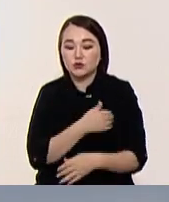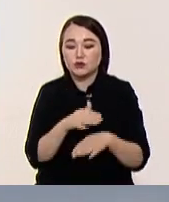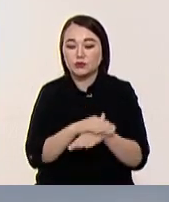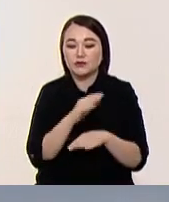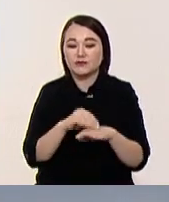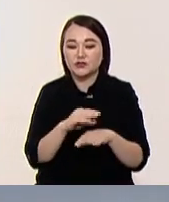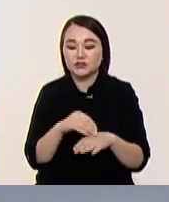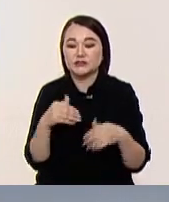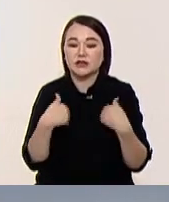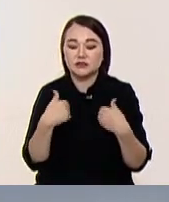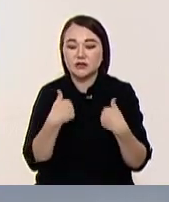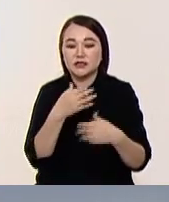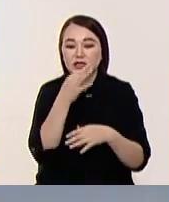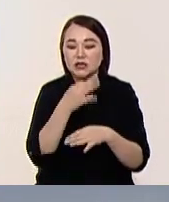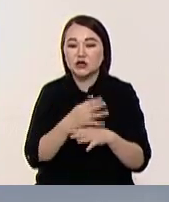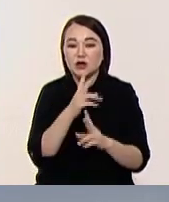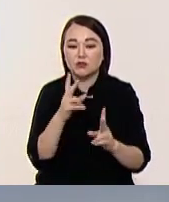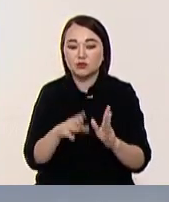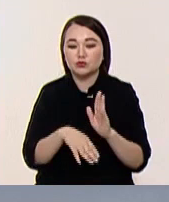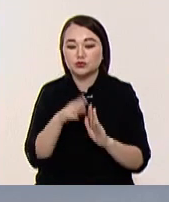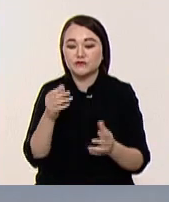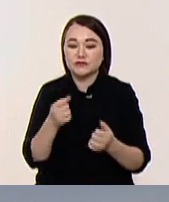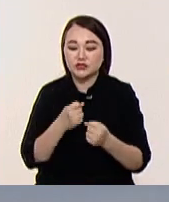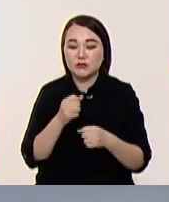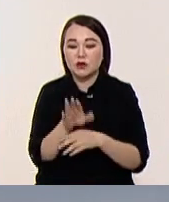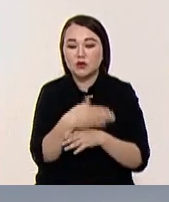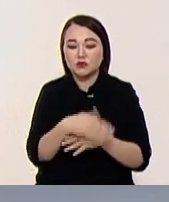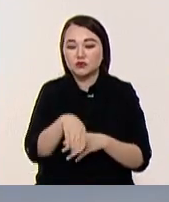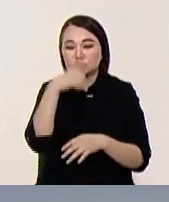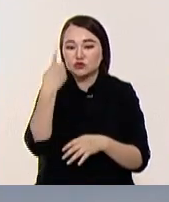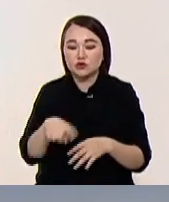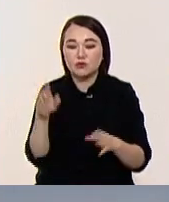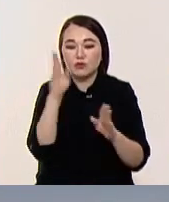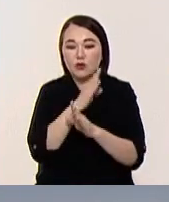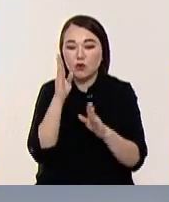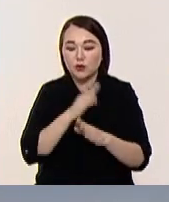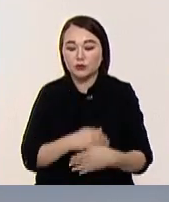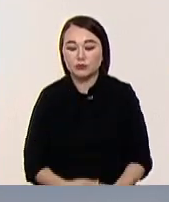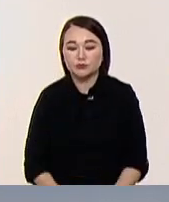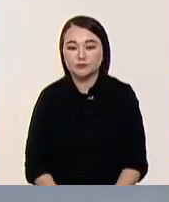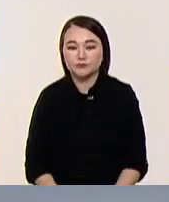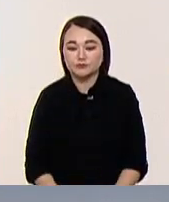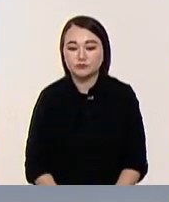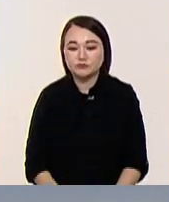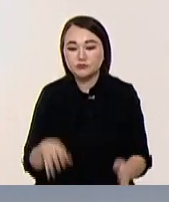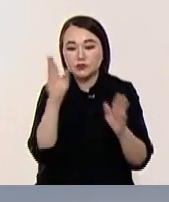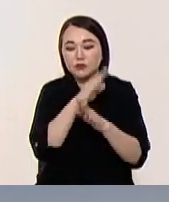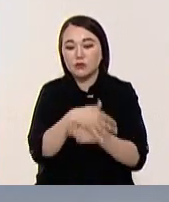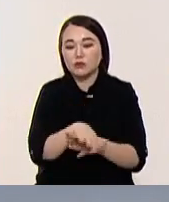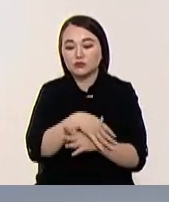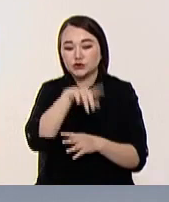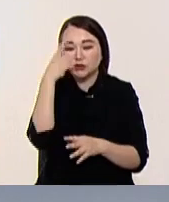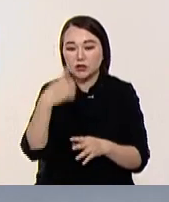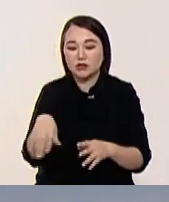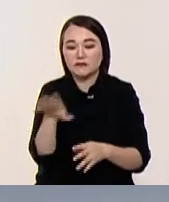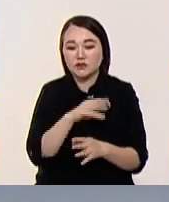Здравствуйте. Скажите, кому лучше воздержаться от прогулок в жаркую погоду? Ну, от прогулок в жаркую погоду